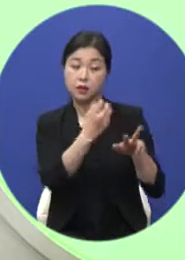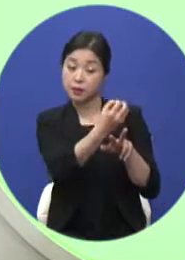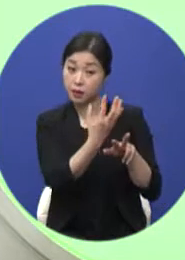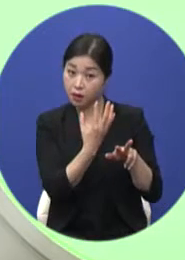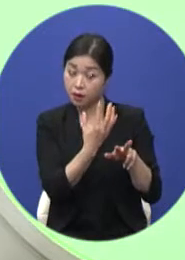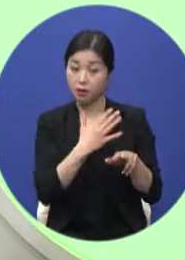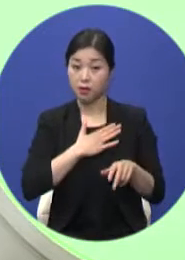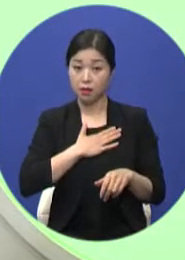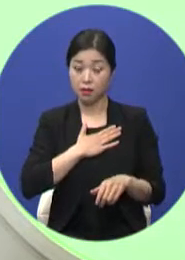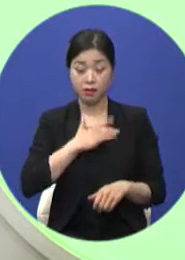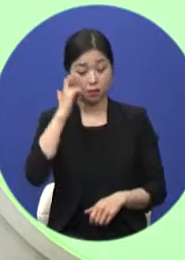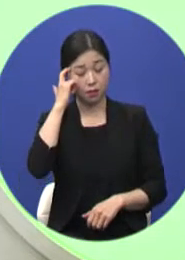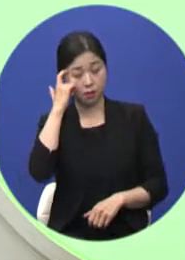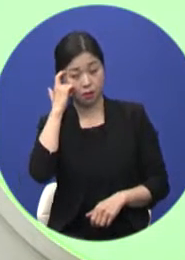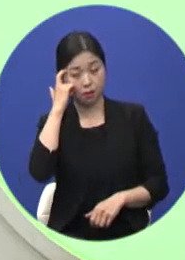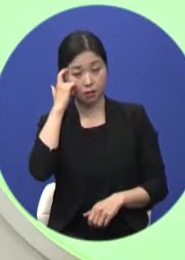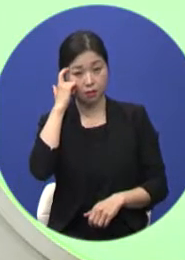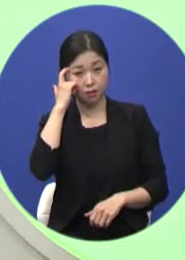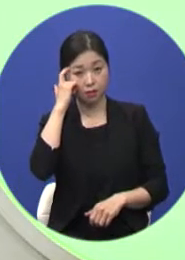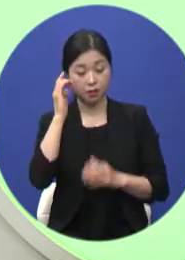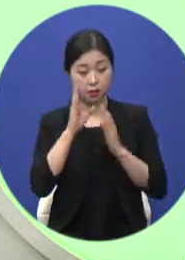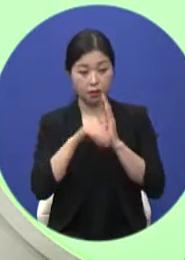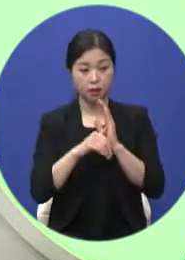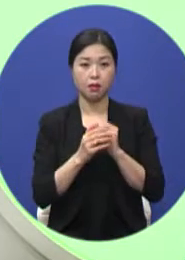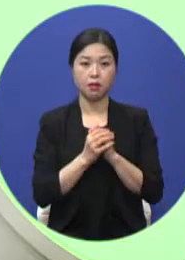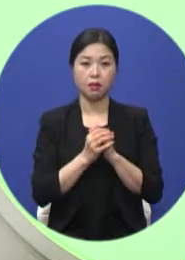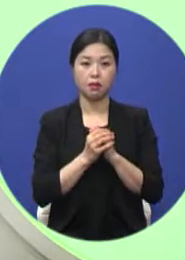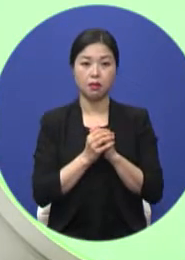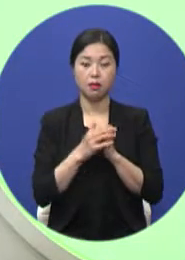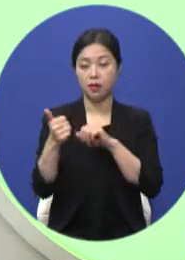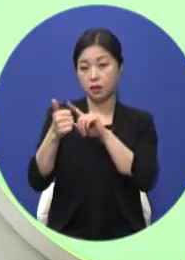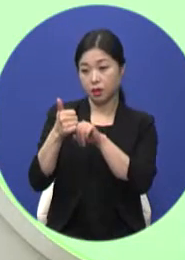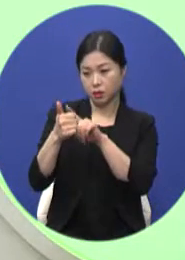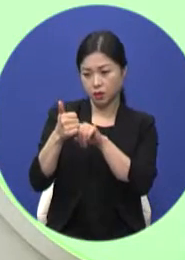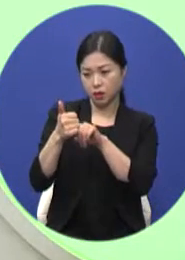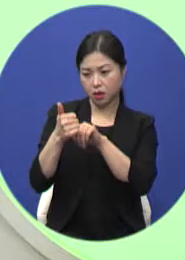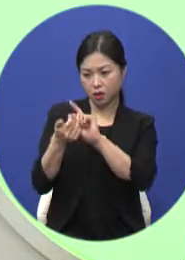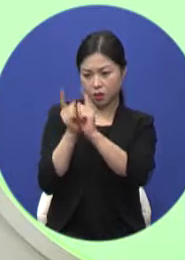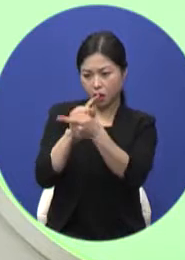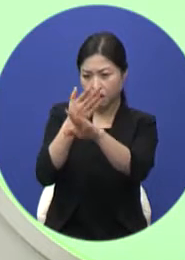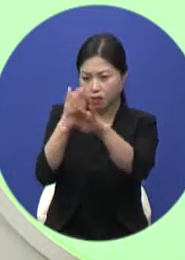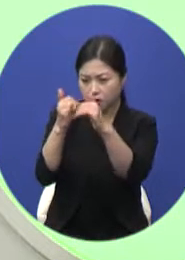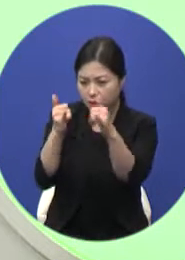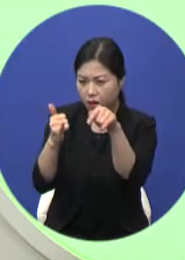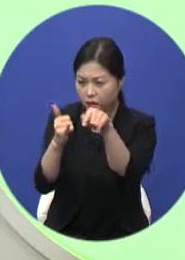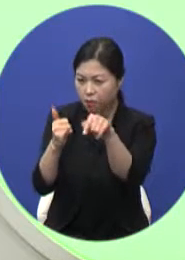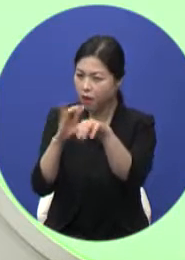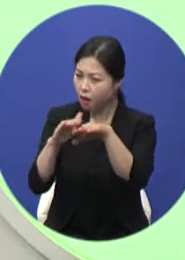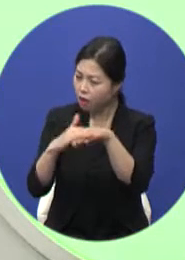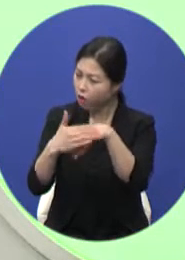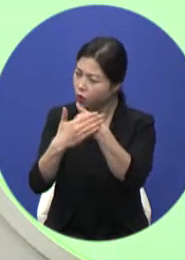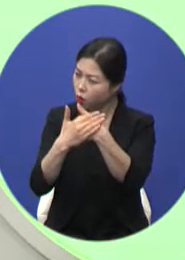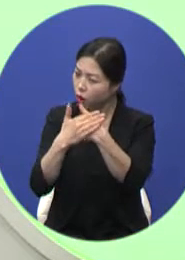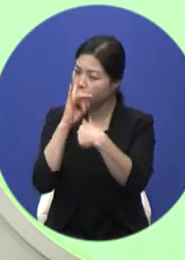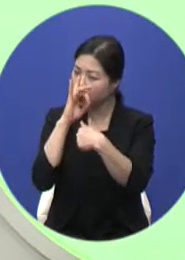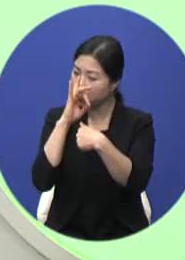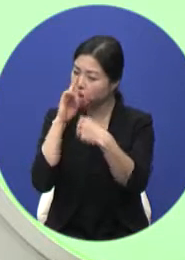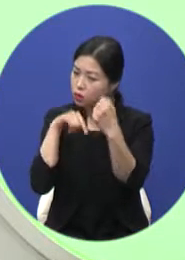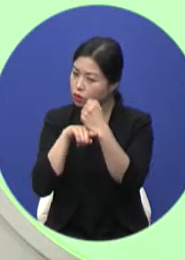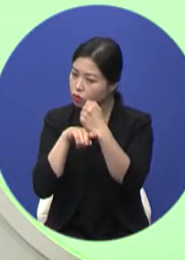중에 내가 판단하건대 이 남자 직원 말고는 이 일을 대체할 수 없다. 그 대체할 수 없는 이유가